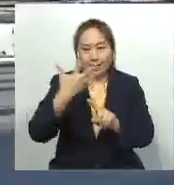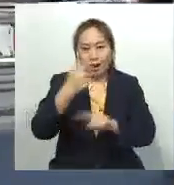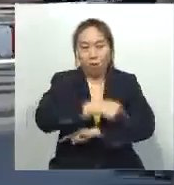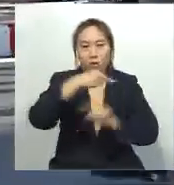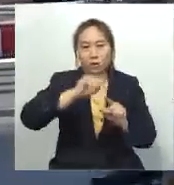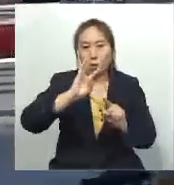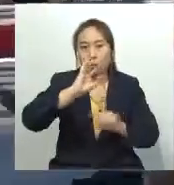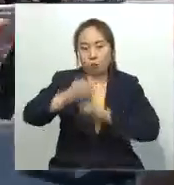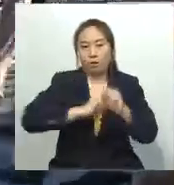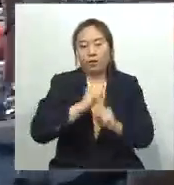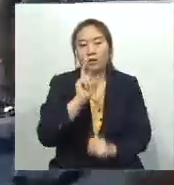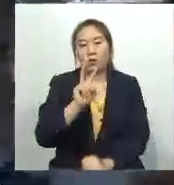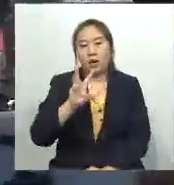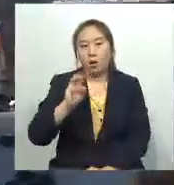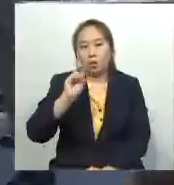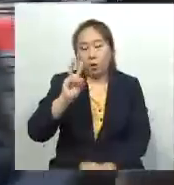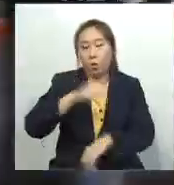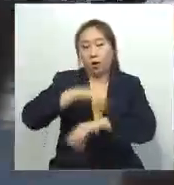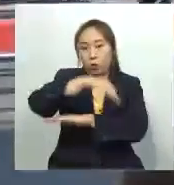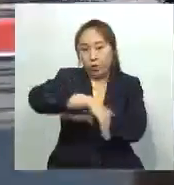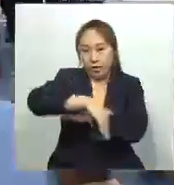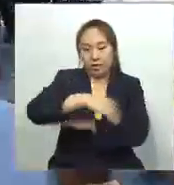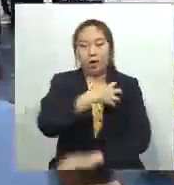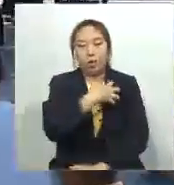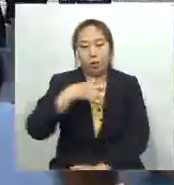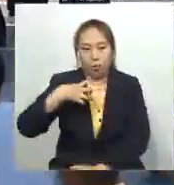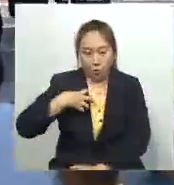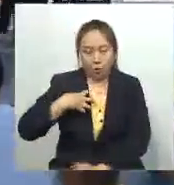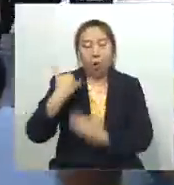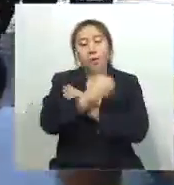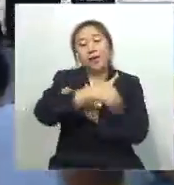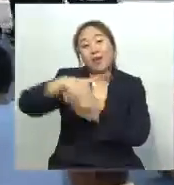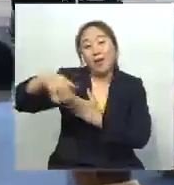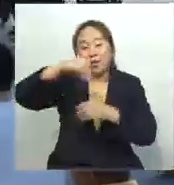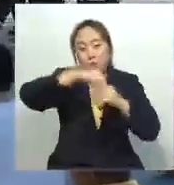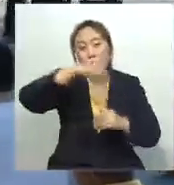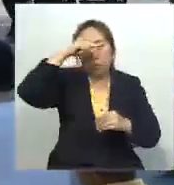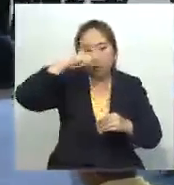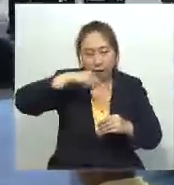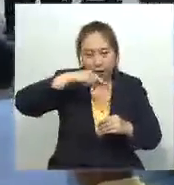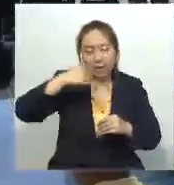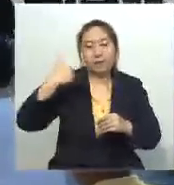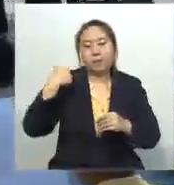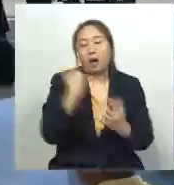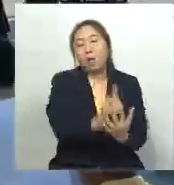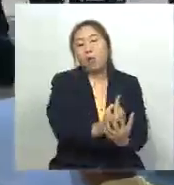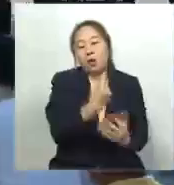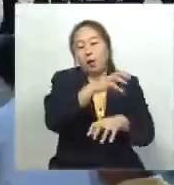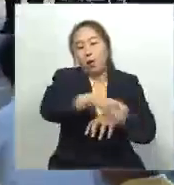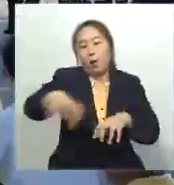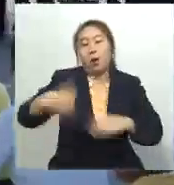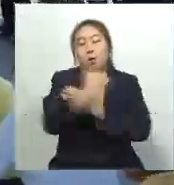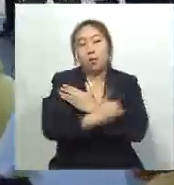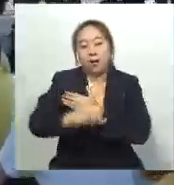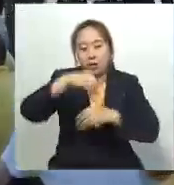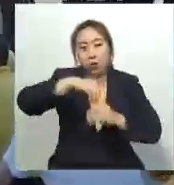คม2562ช่วงเย็นคณะทูตานุทูตและกงสุลต่างประเทศประจำประเทศไทยและผู้แทนองค์การระหว่างประเท